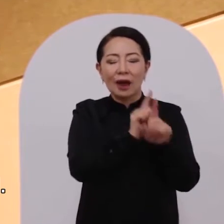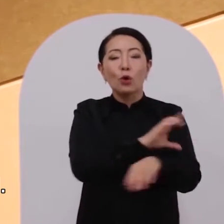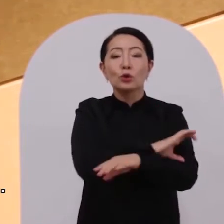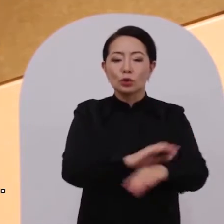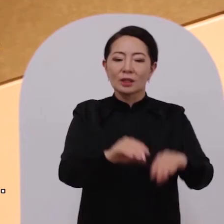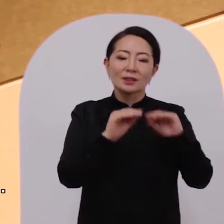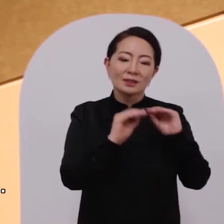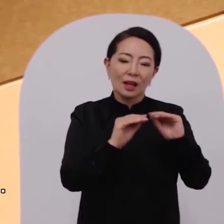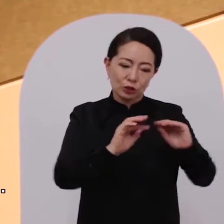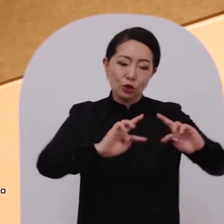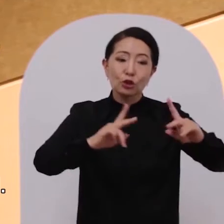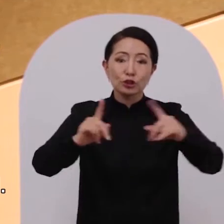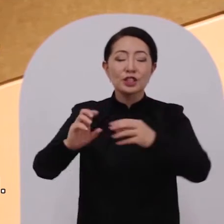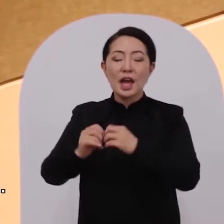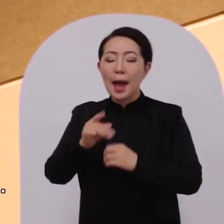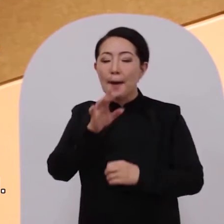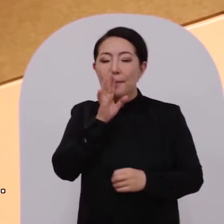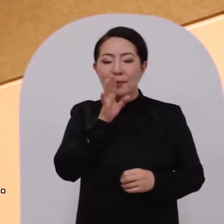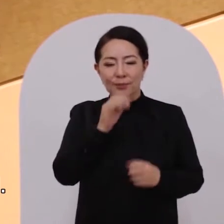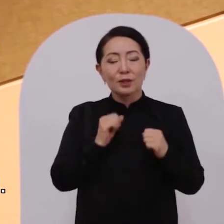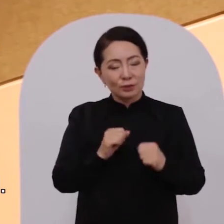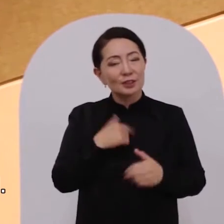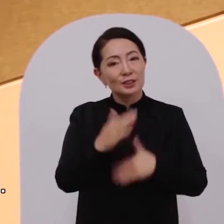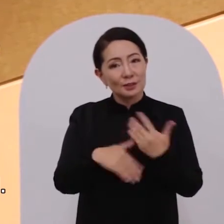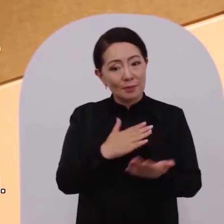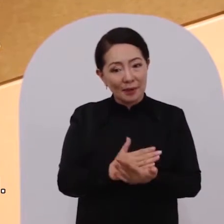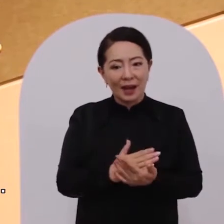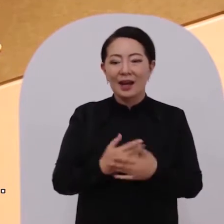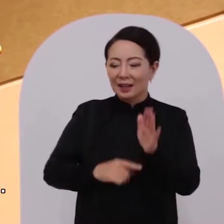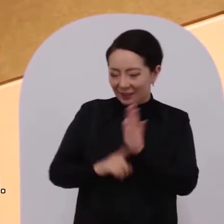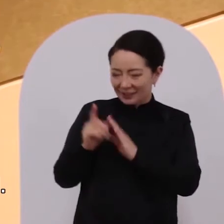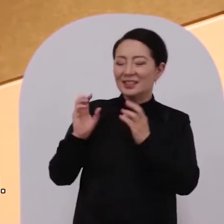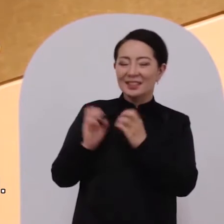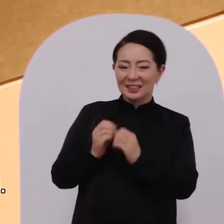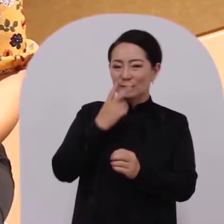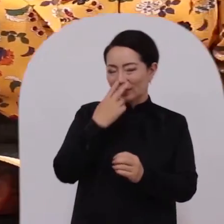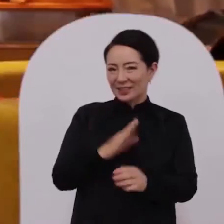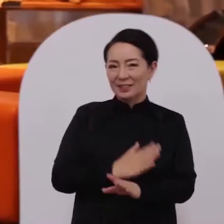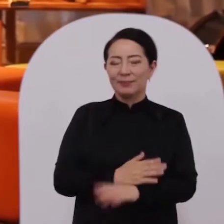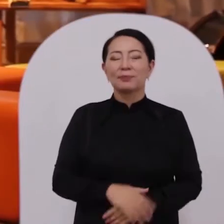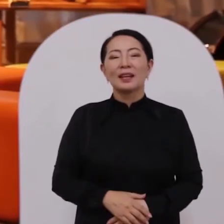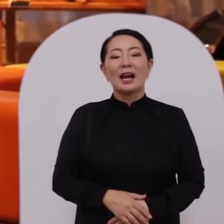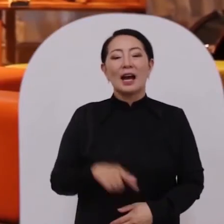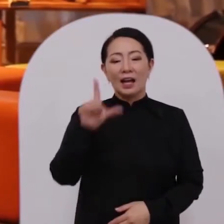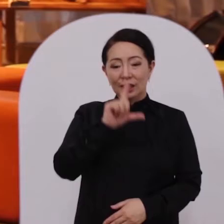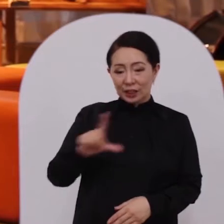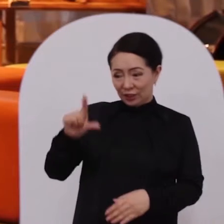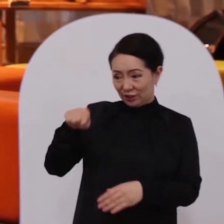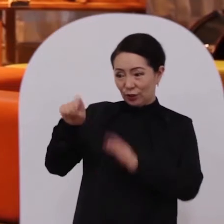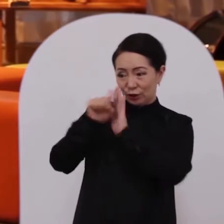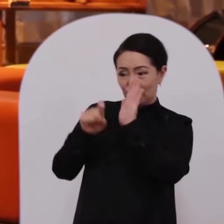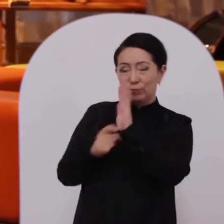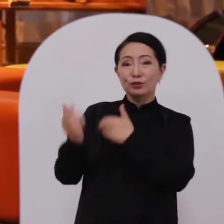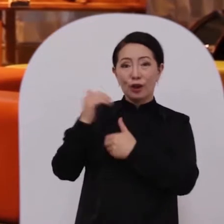сургалт дээрээ очиад бас нэлээ өөрчлөлтийг хийхийг эрмэлзэж байгаа. Эхнээс нь хийсэн. Лийн хөтөлбөрт